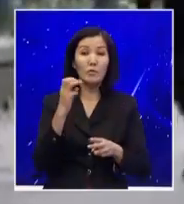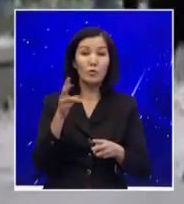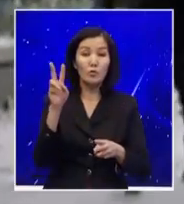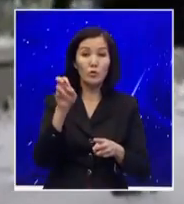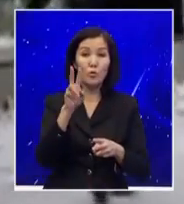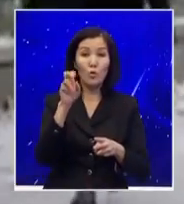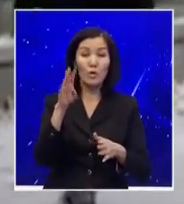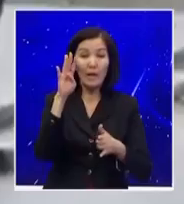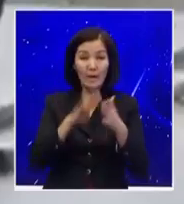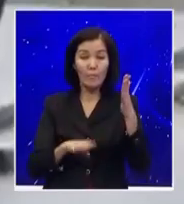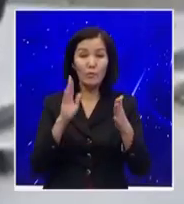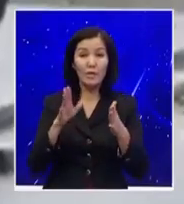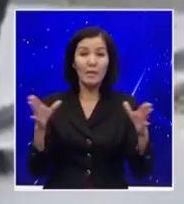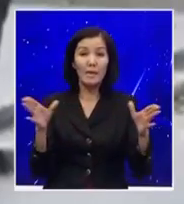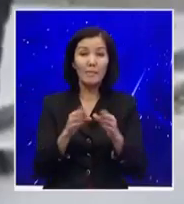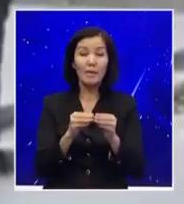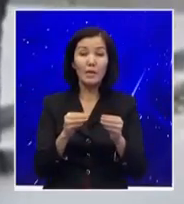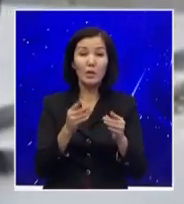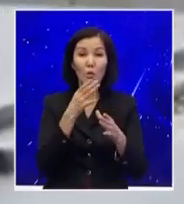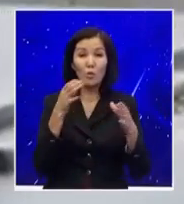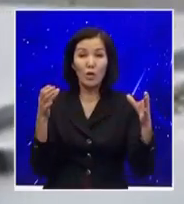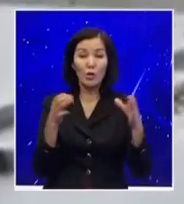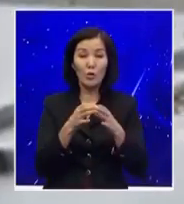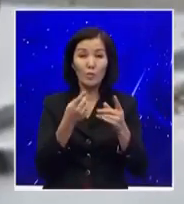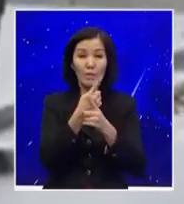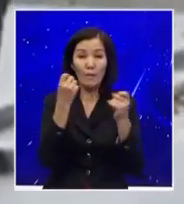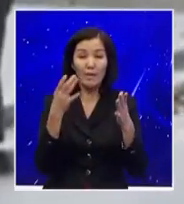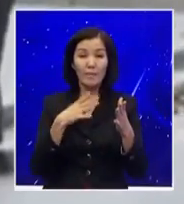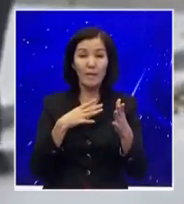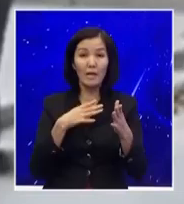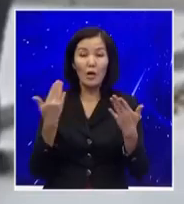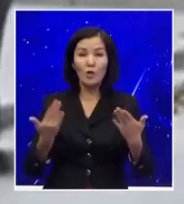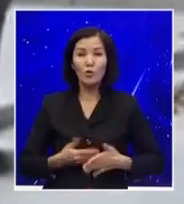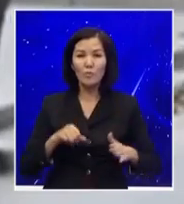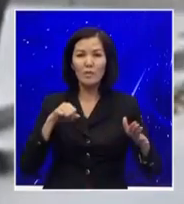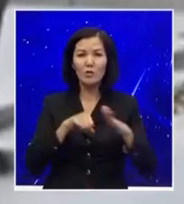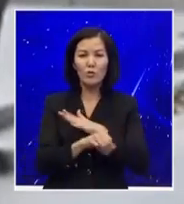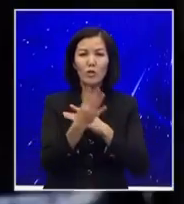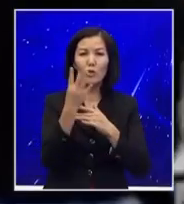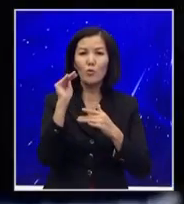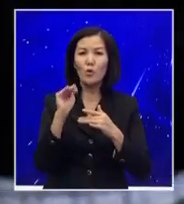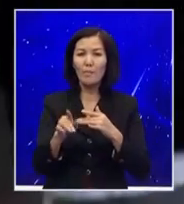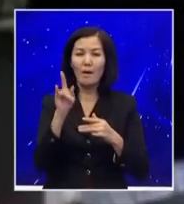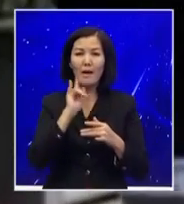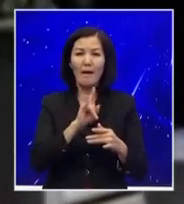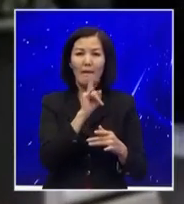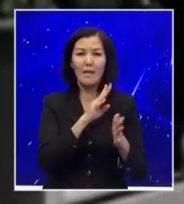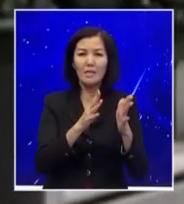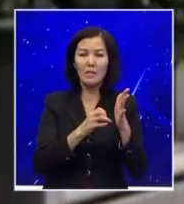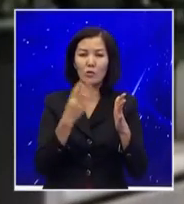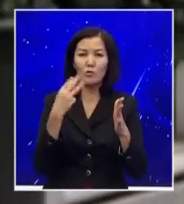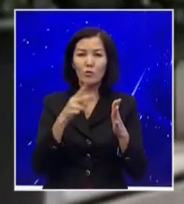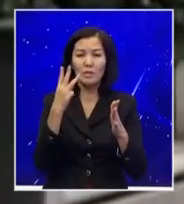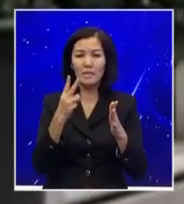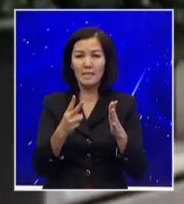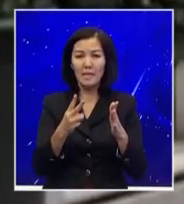айыппұл салынады. Біріккен ұлттар ұйымының ұсынған мәліметіне сүйенсек, елде тұрмыстық озбырлықтан 4000-нан аса әйел мен 830 ер